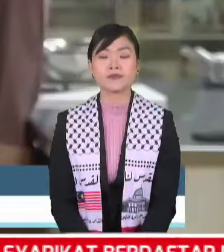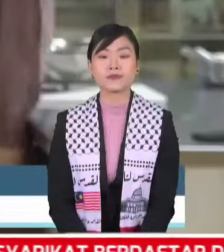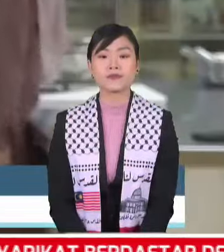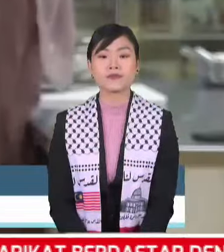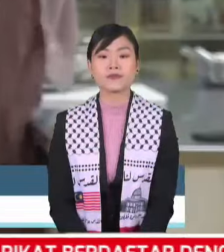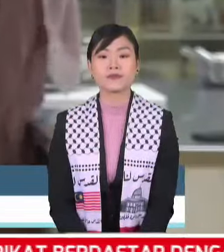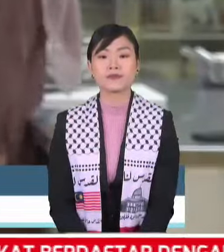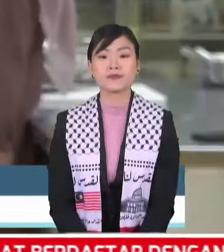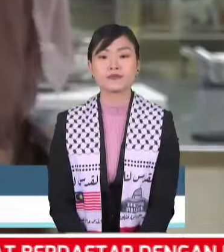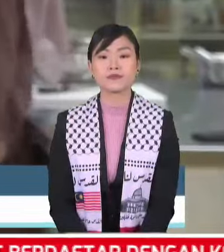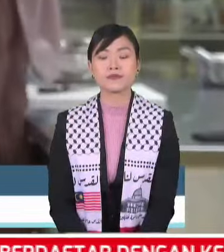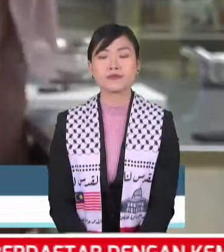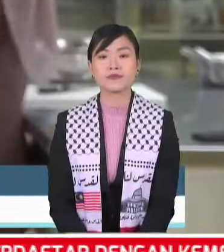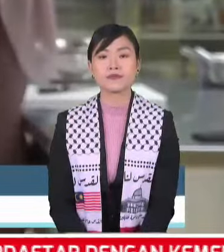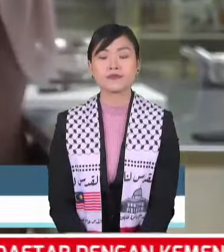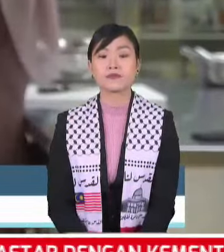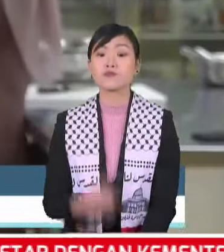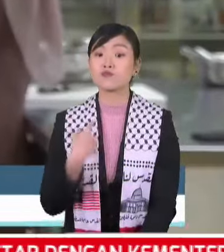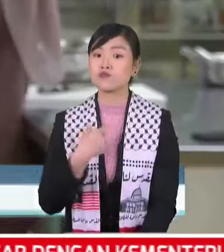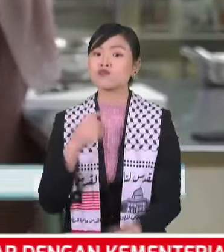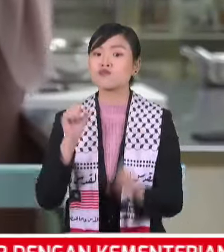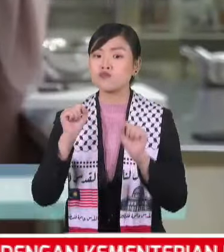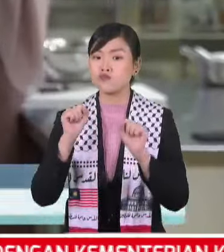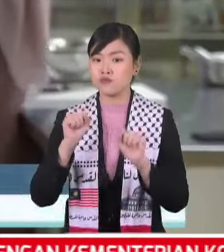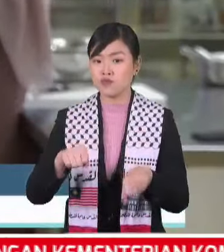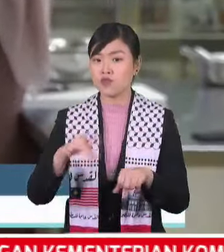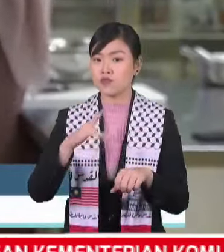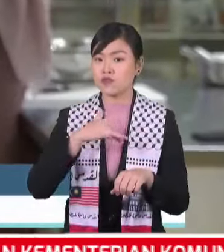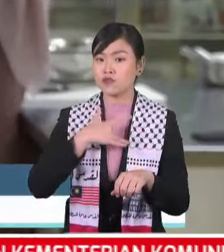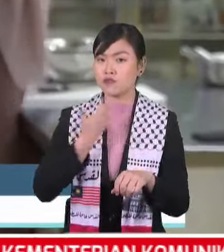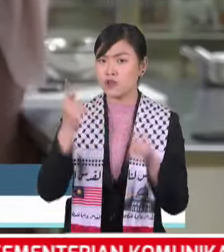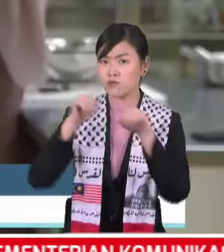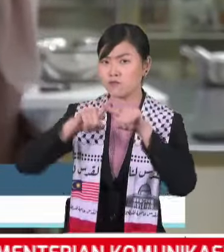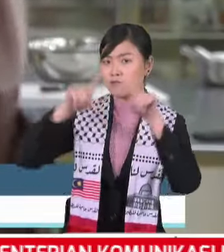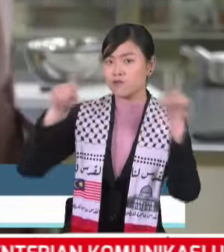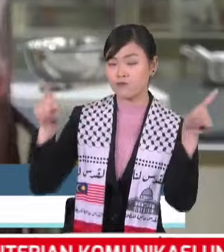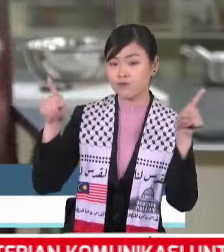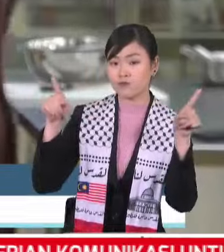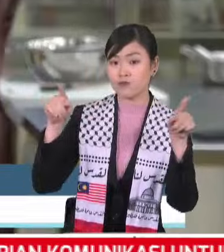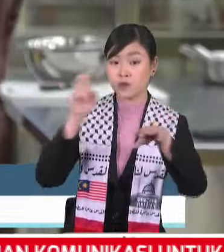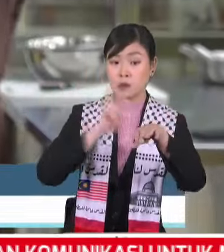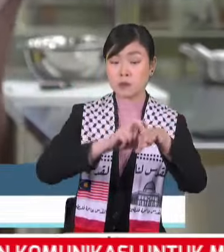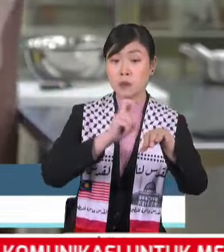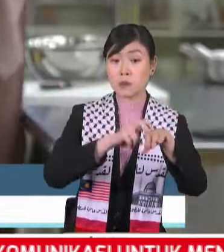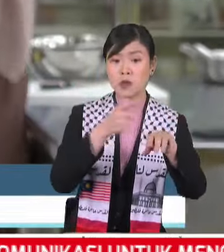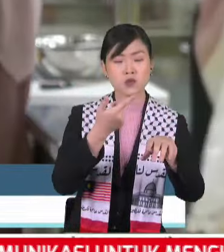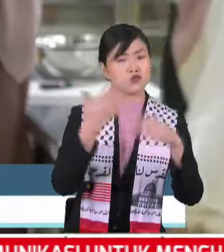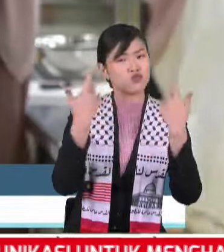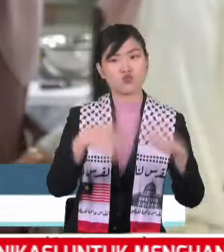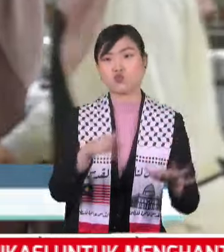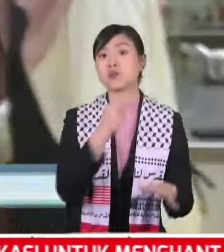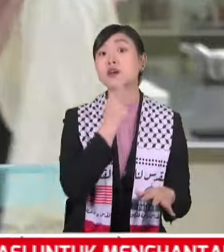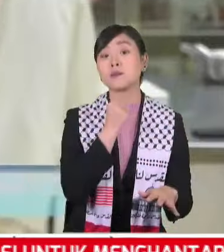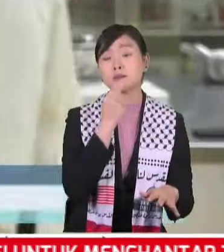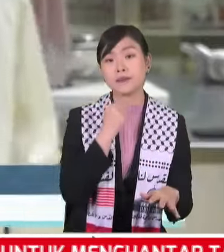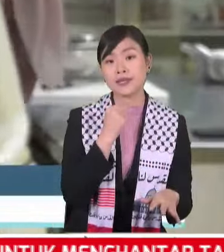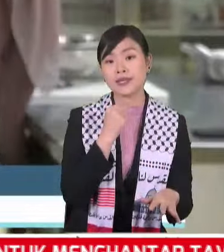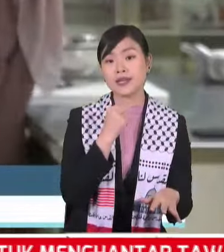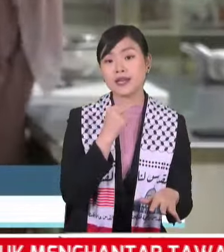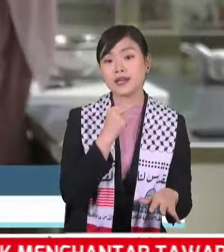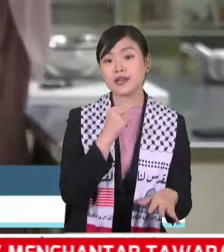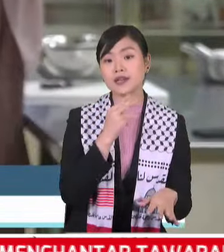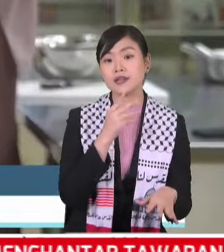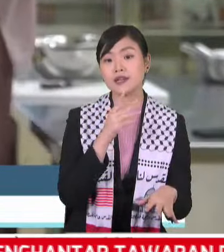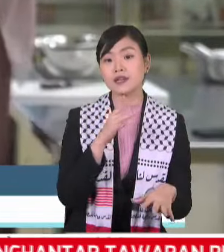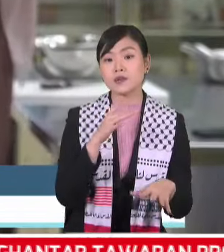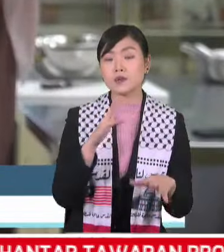berkenaan memang Memang kita boleh dapat rasakan ada perbezaan sebab ubi kelidik itu sendiri Memang sedia manis so dengan bila